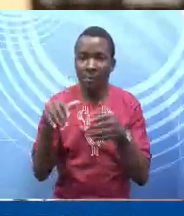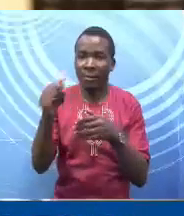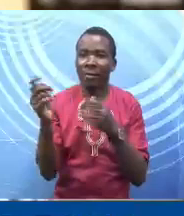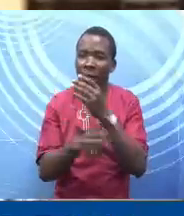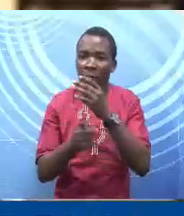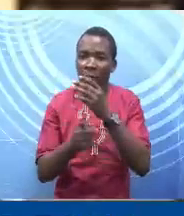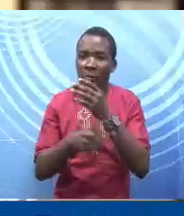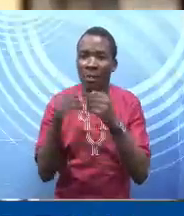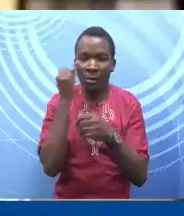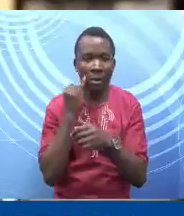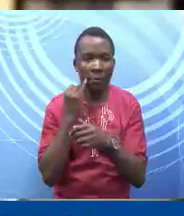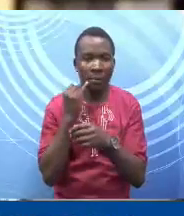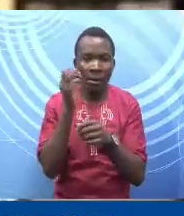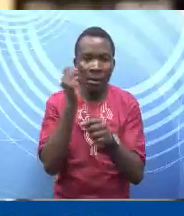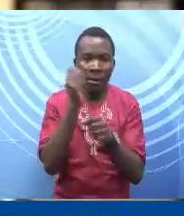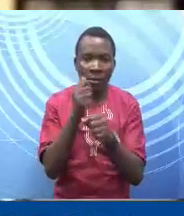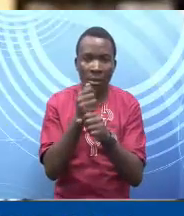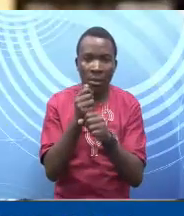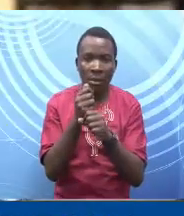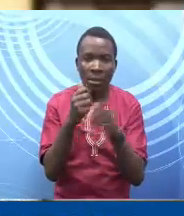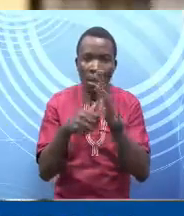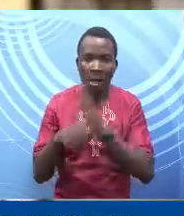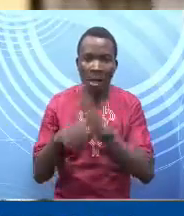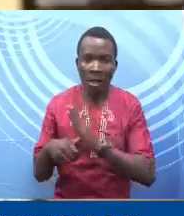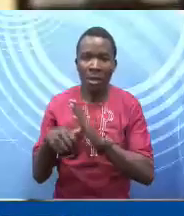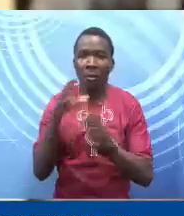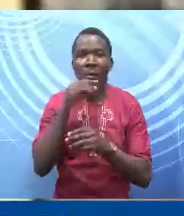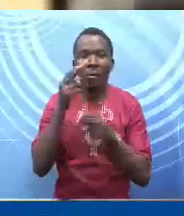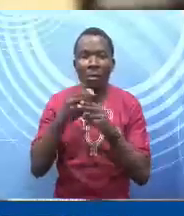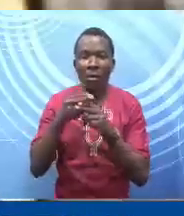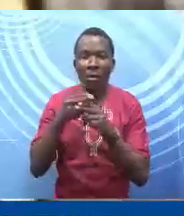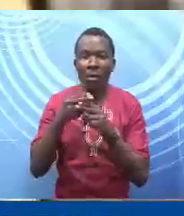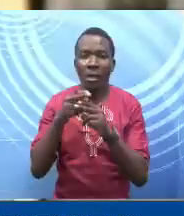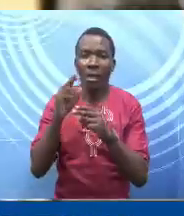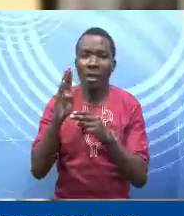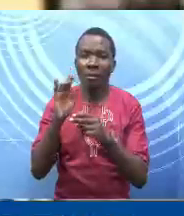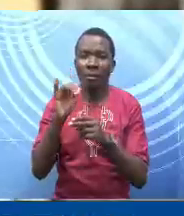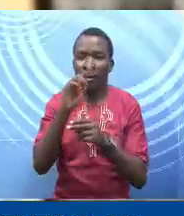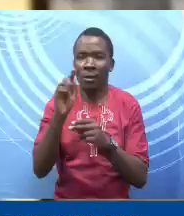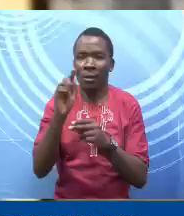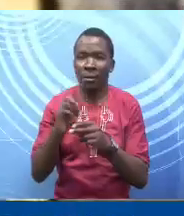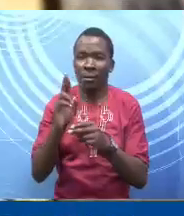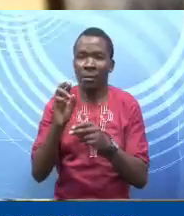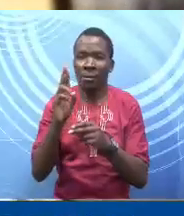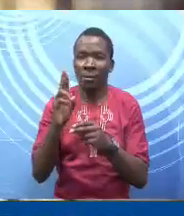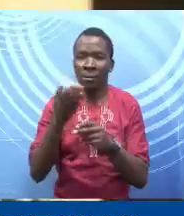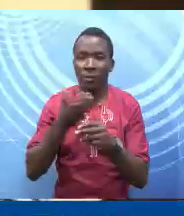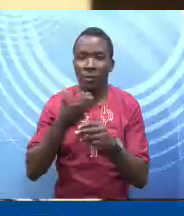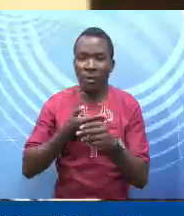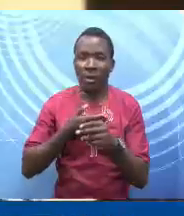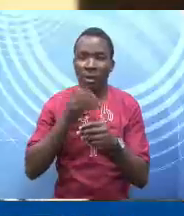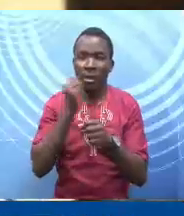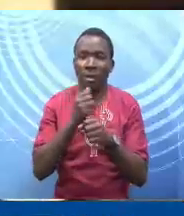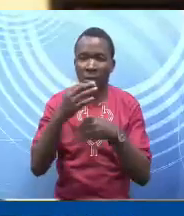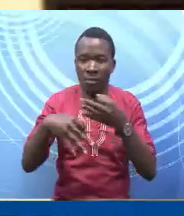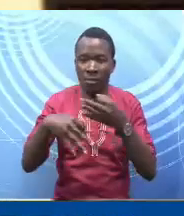nako koreye umugabo bita Bimenyimana Theoneste alias Bizuru bo yampaga akazi Uganda mu Mwanyi Factory Limited. Mbere